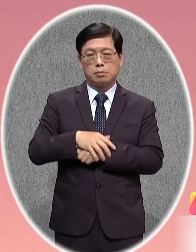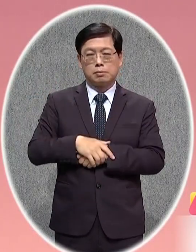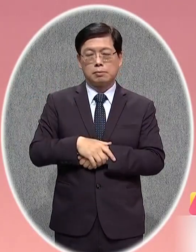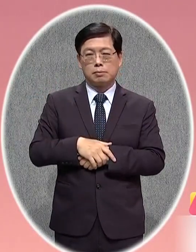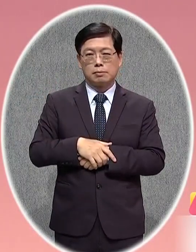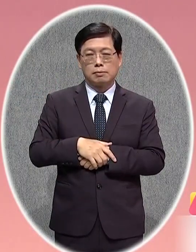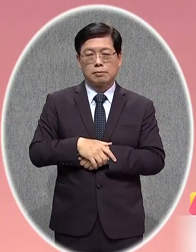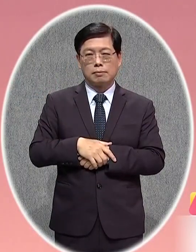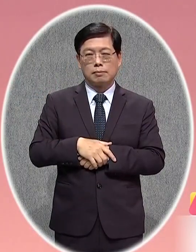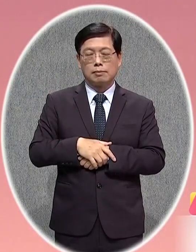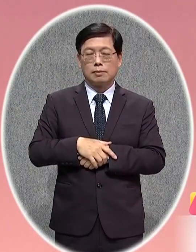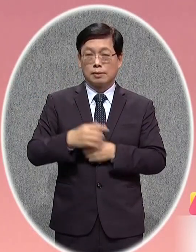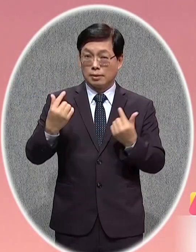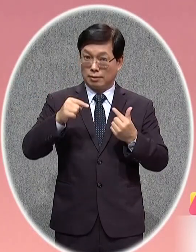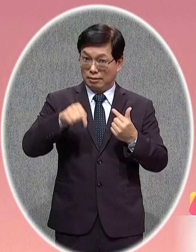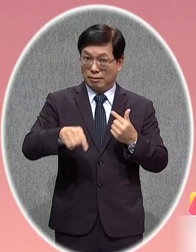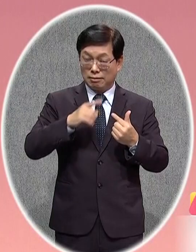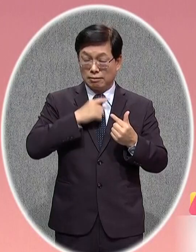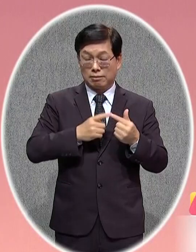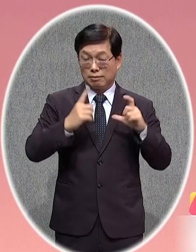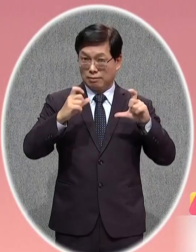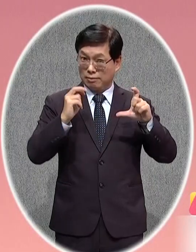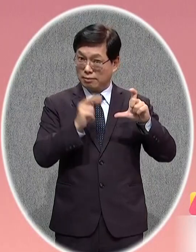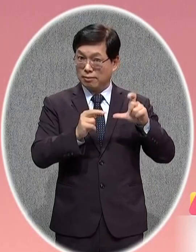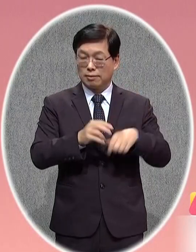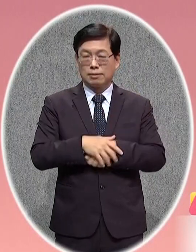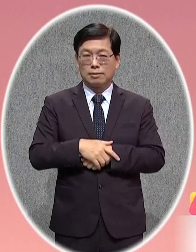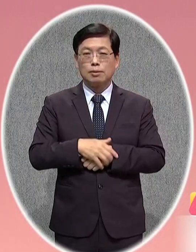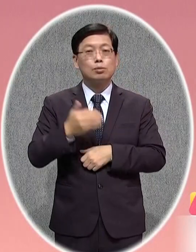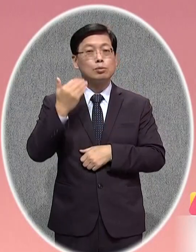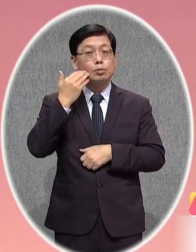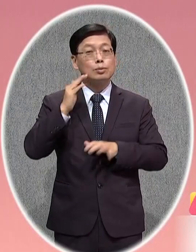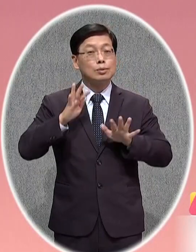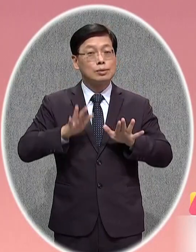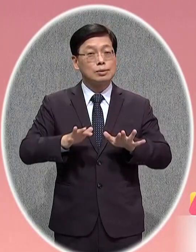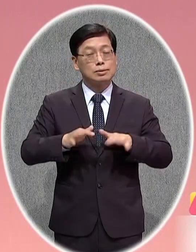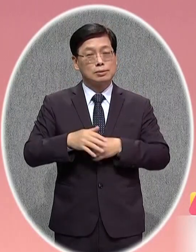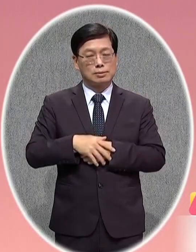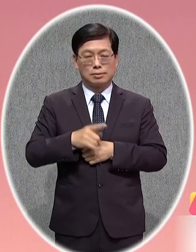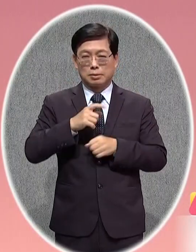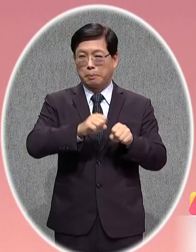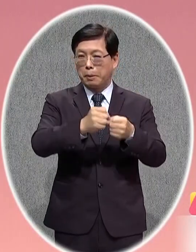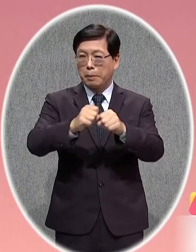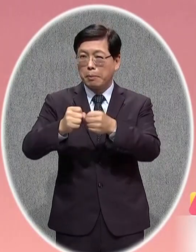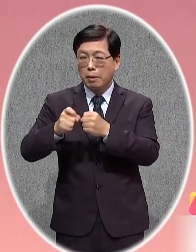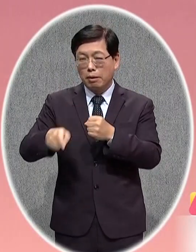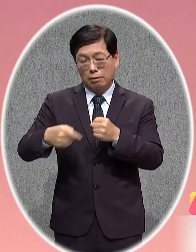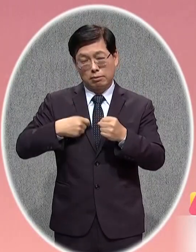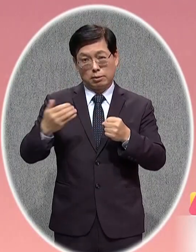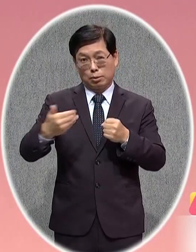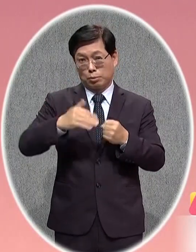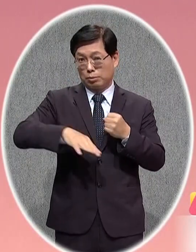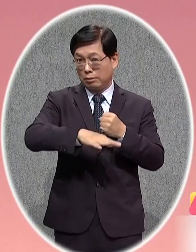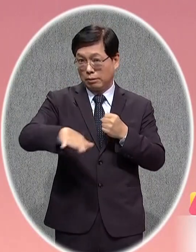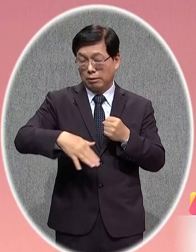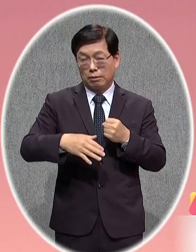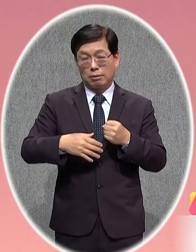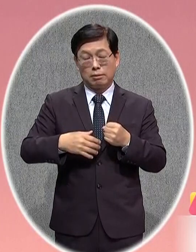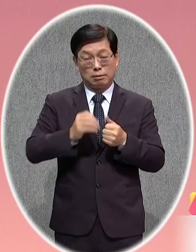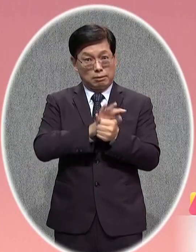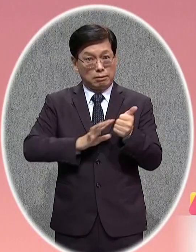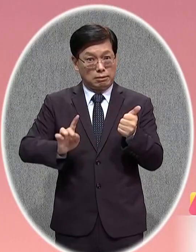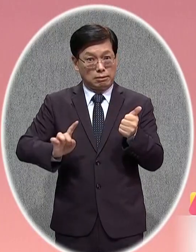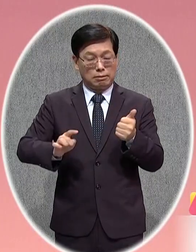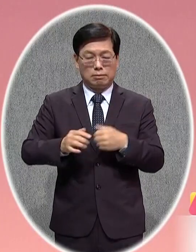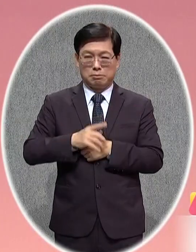量。当这样子的一个画面，如果我们现在在这里破坏的渔场，其实造成